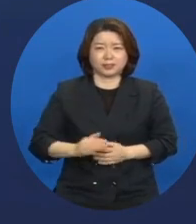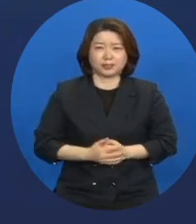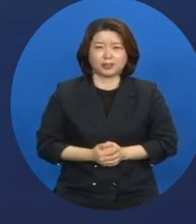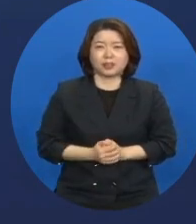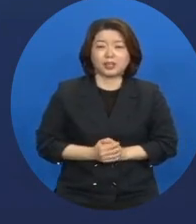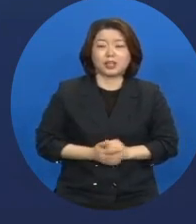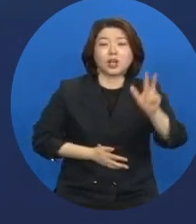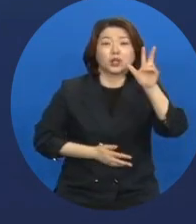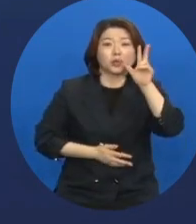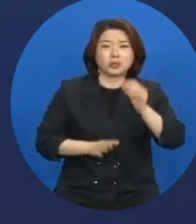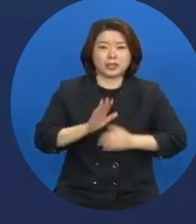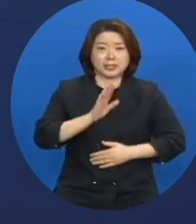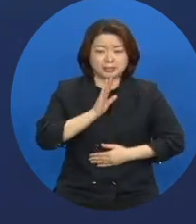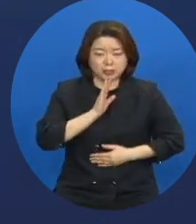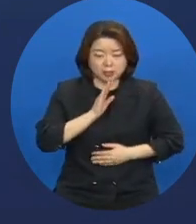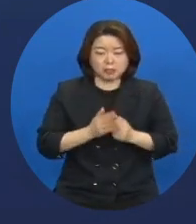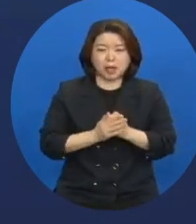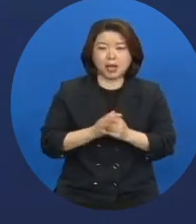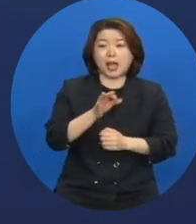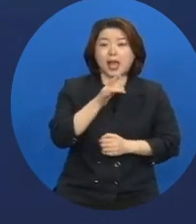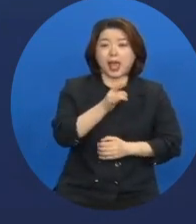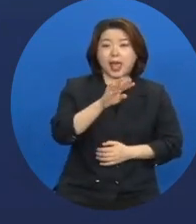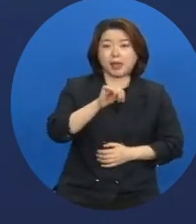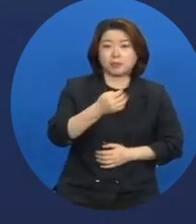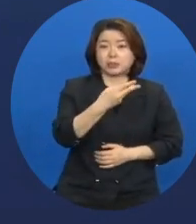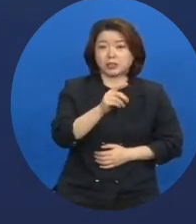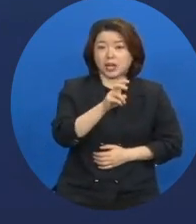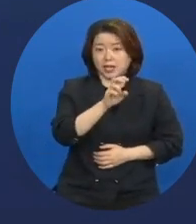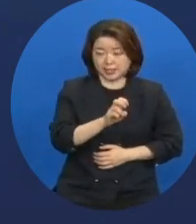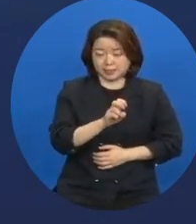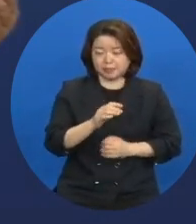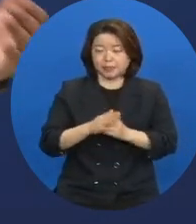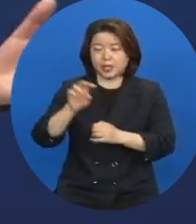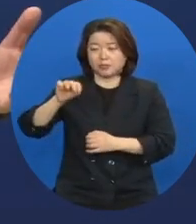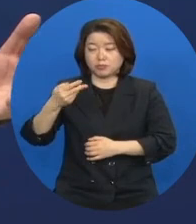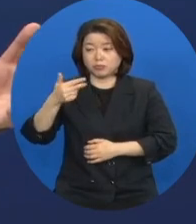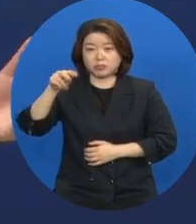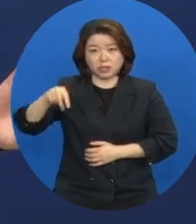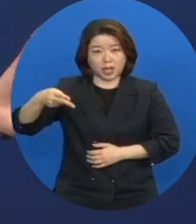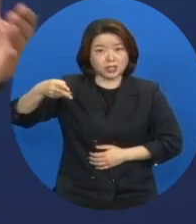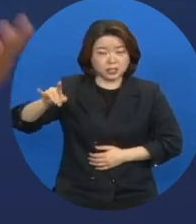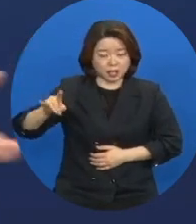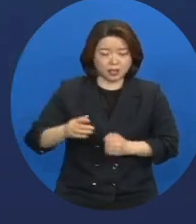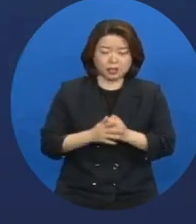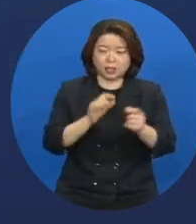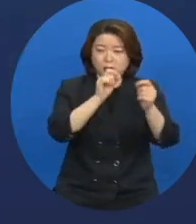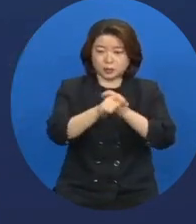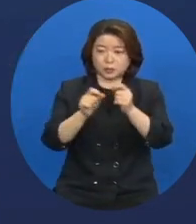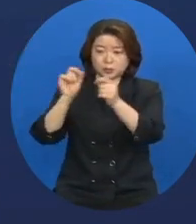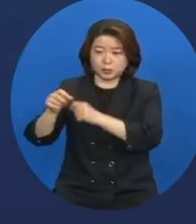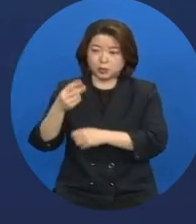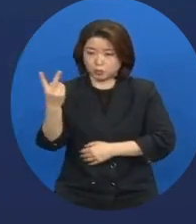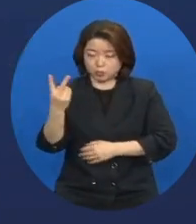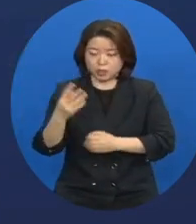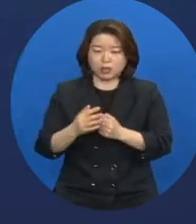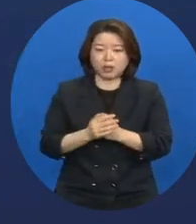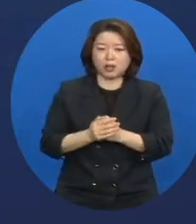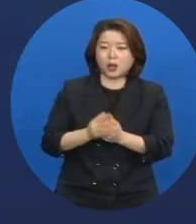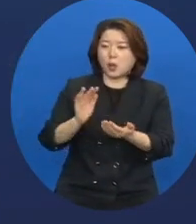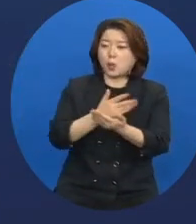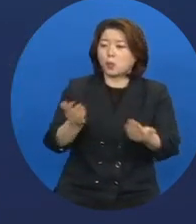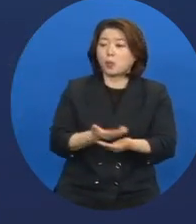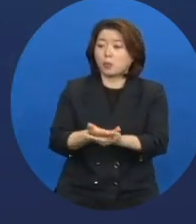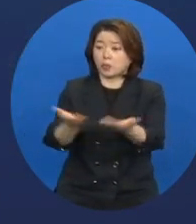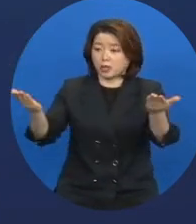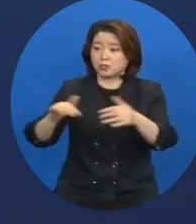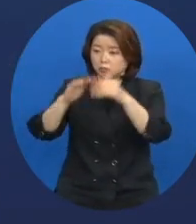여호수아는 정말 에브라임 지파, 므낫세 지파가 자기들에게 할당된 땅을 다 차지할 수 있다고